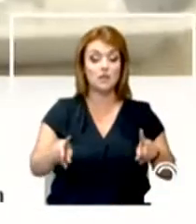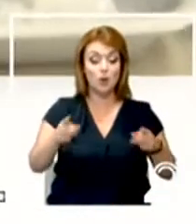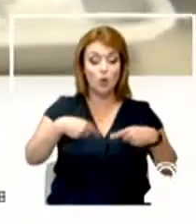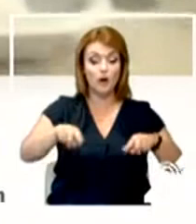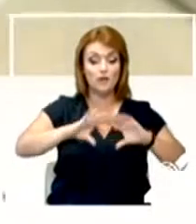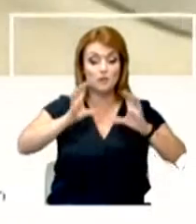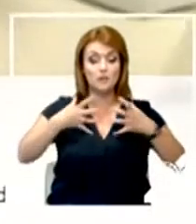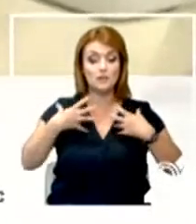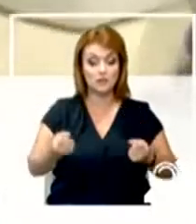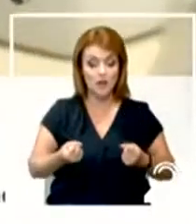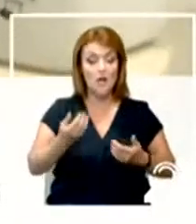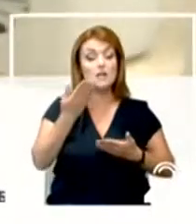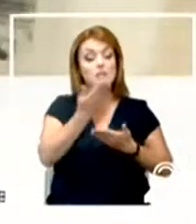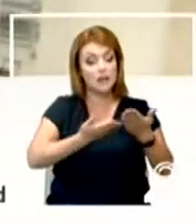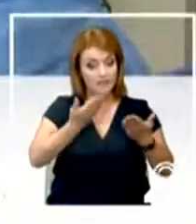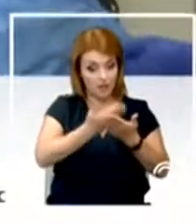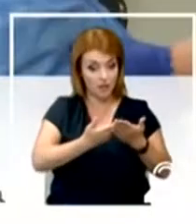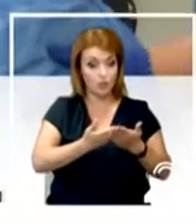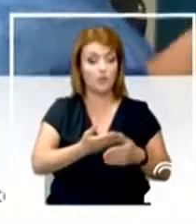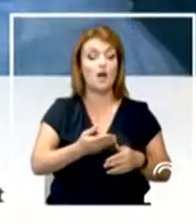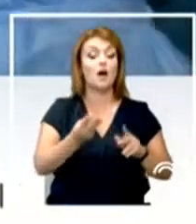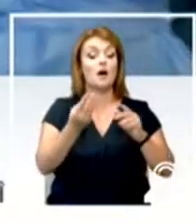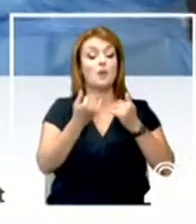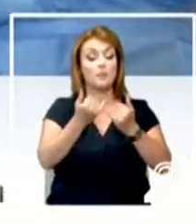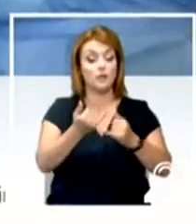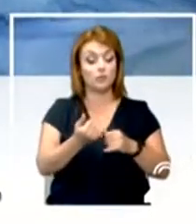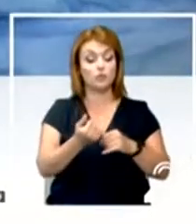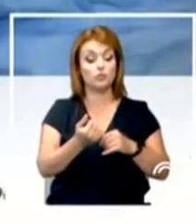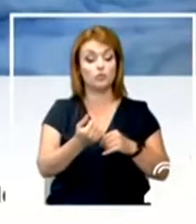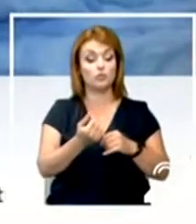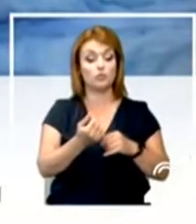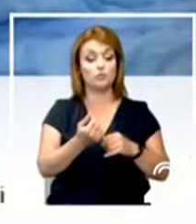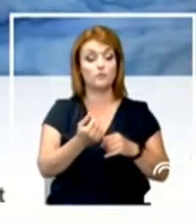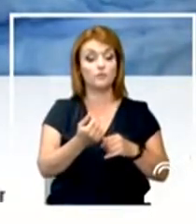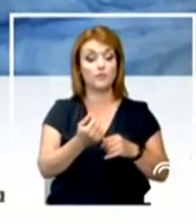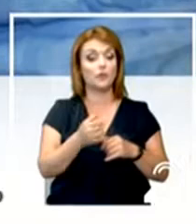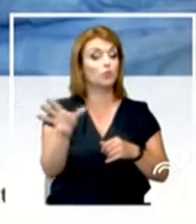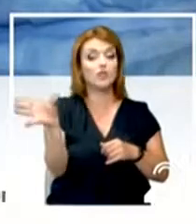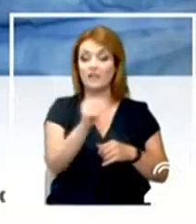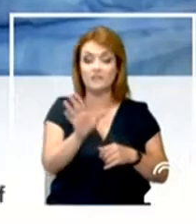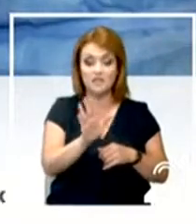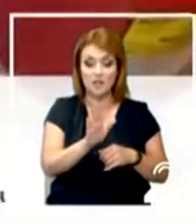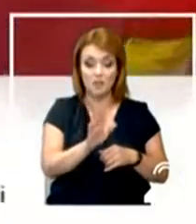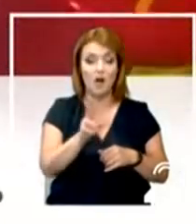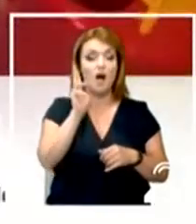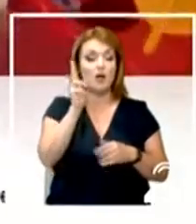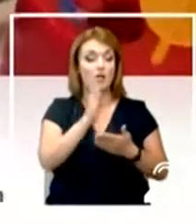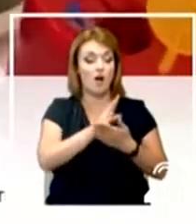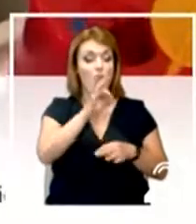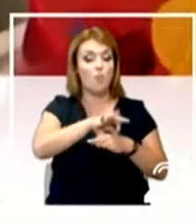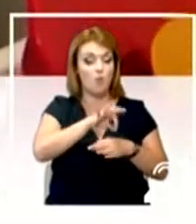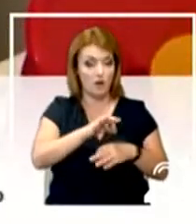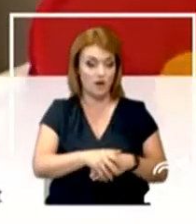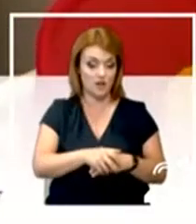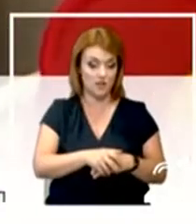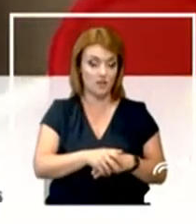4 până la 6 luni după o primă serie de vaccinări, dar nu pentru toți adulții, și anunță că vor începe și evaluarea noilor vaccinuri care țintesc sub